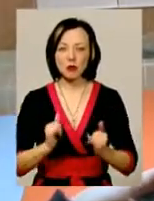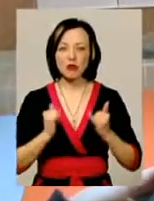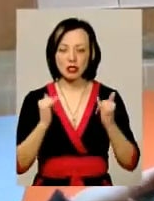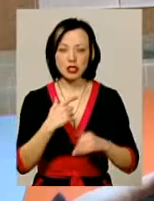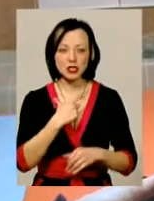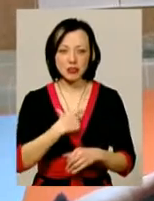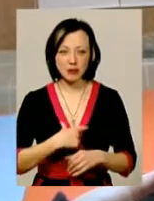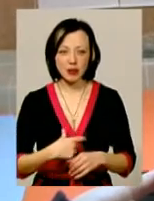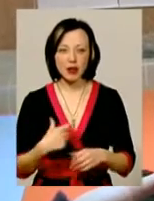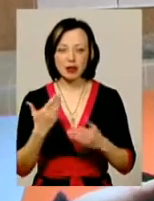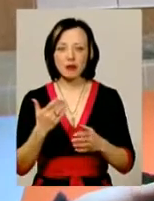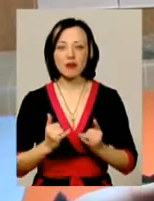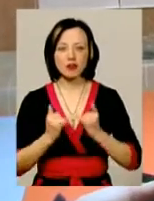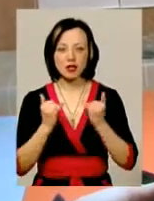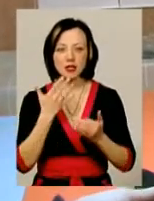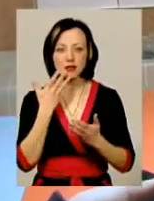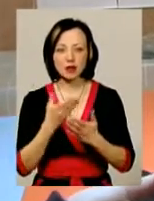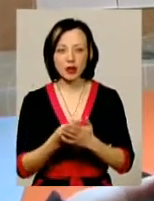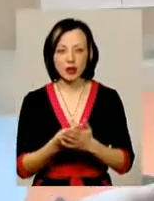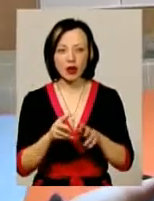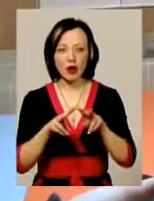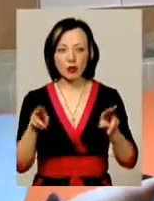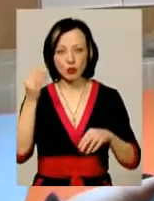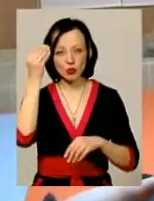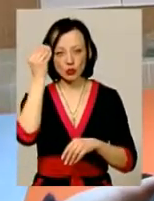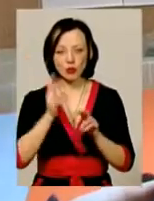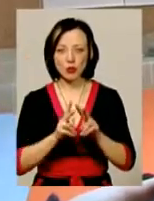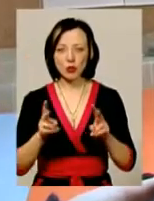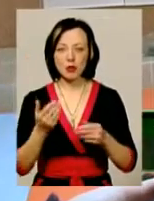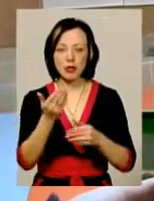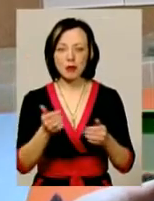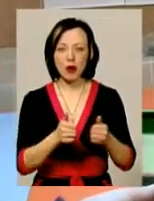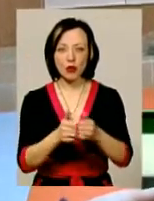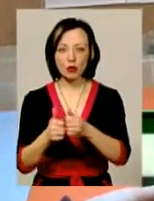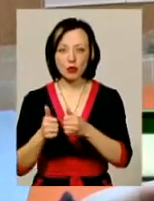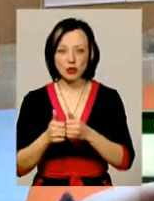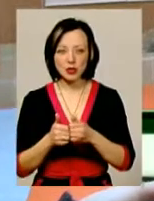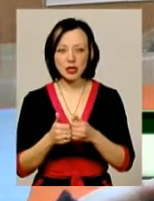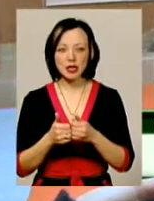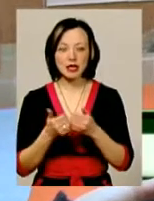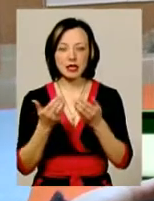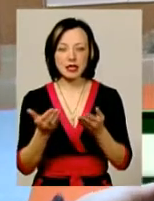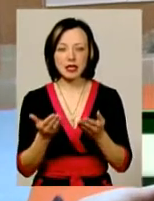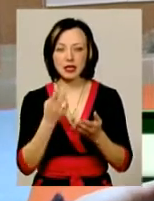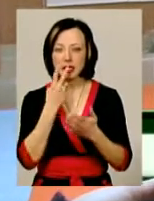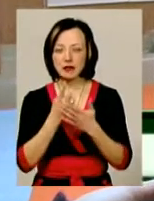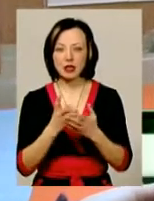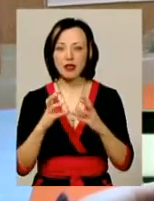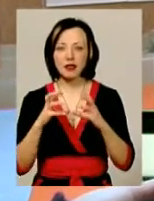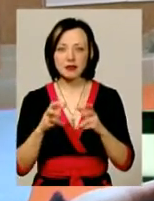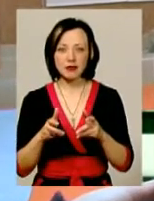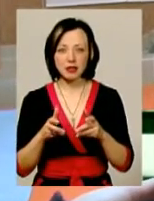ти поважаєш своїх однодумців, тих, хто тебе оточує, ти якось дивишся на